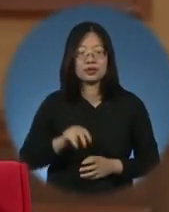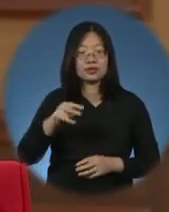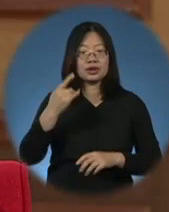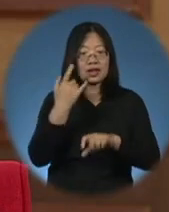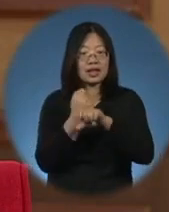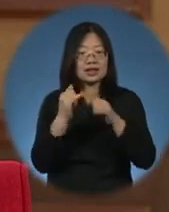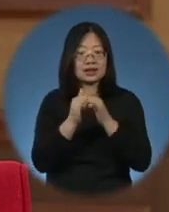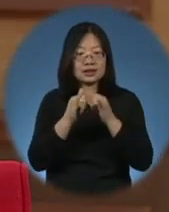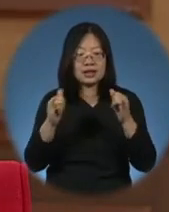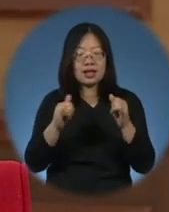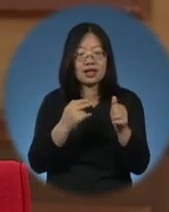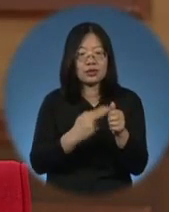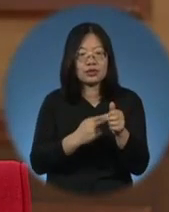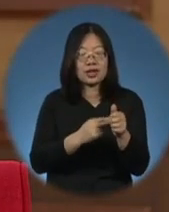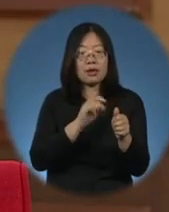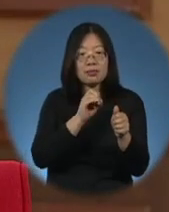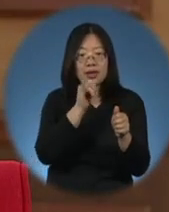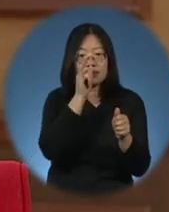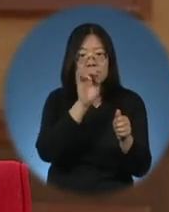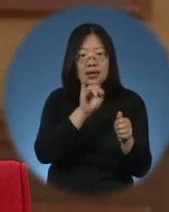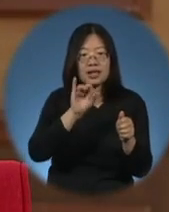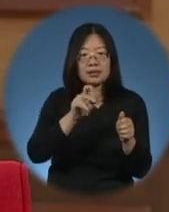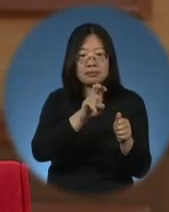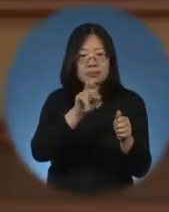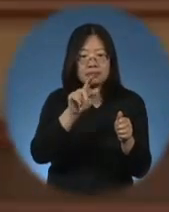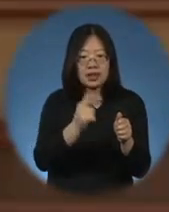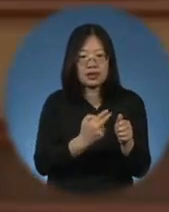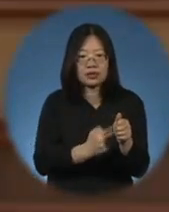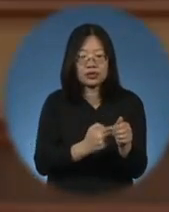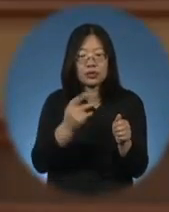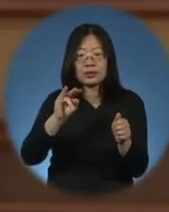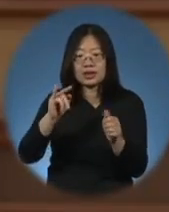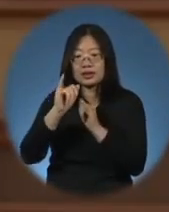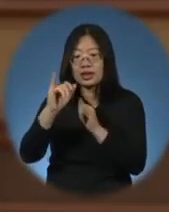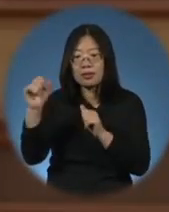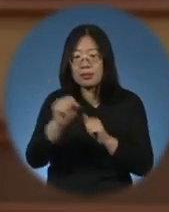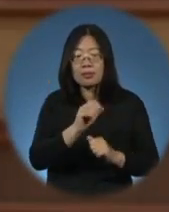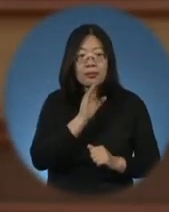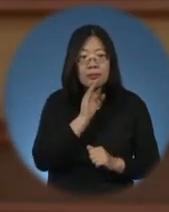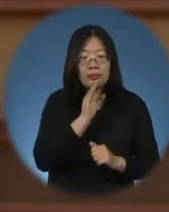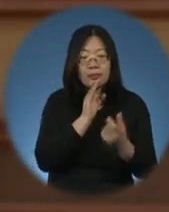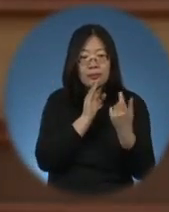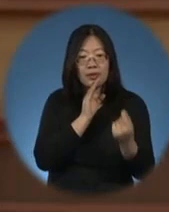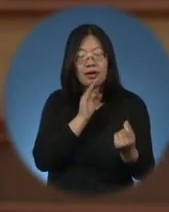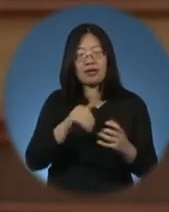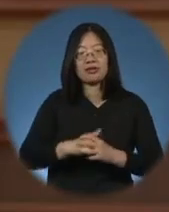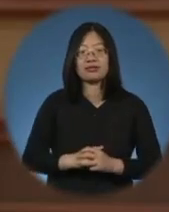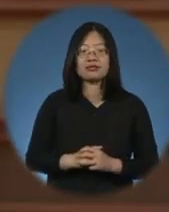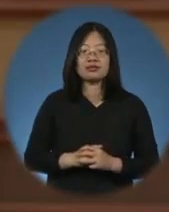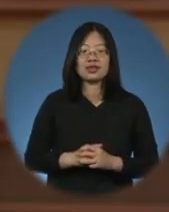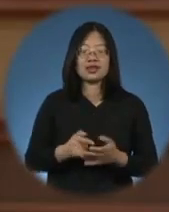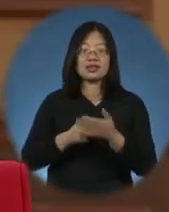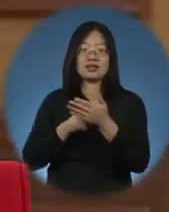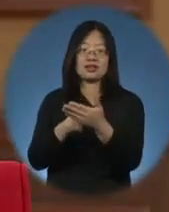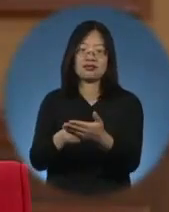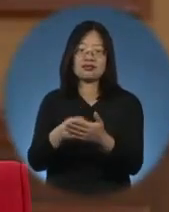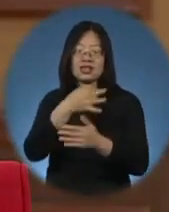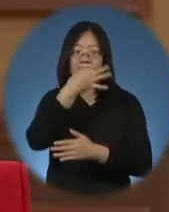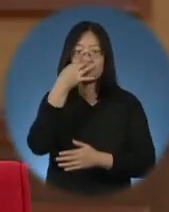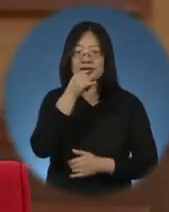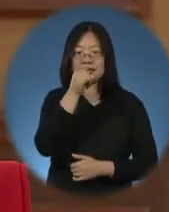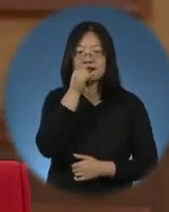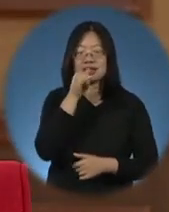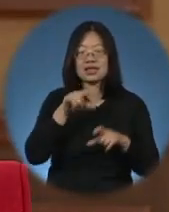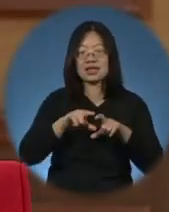물리학자 파인만 교수가 이야기하는 파인만 교수, 예, 아주 유명한 노벨상 타셨던 분이죠. 예, 그렇습니다. 그분이 제안한 아주